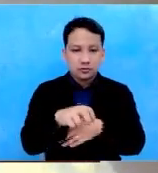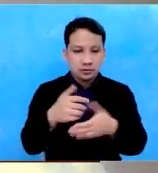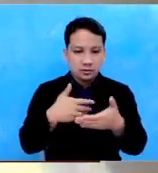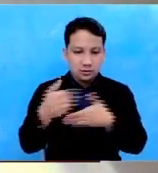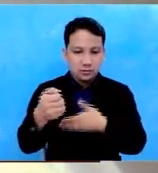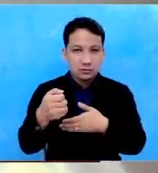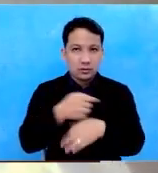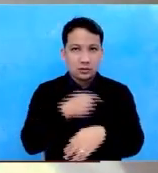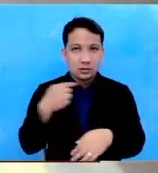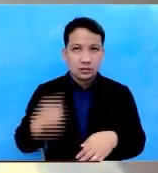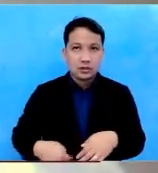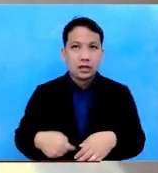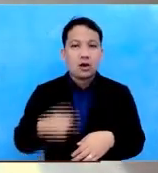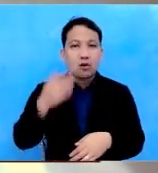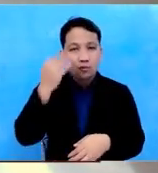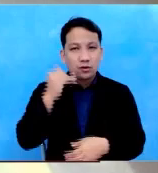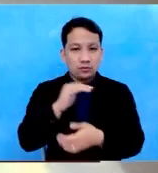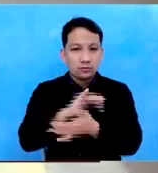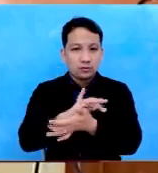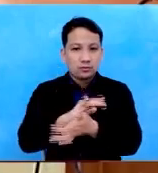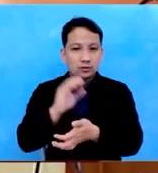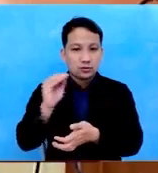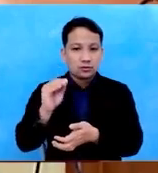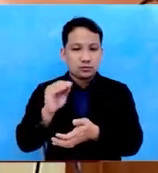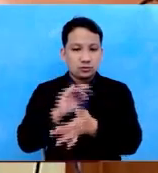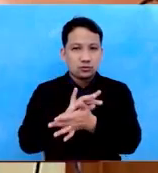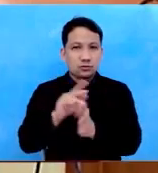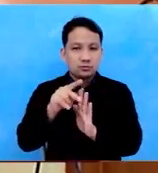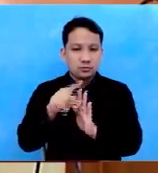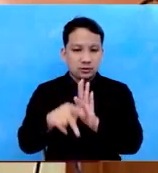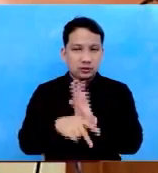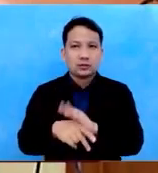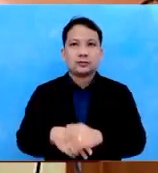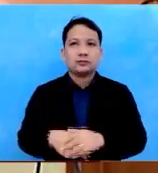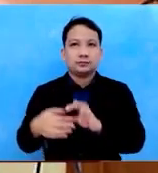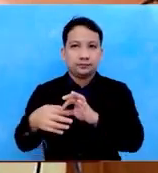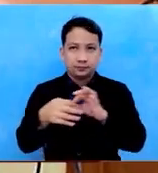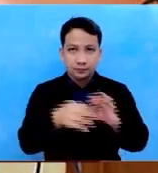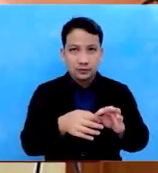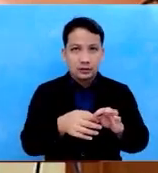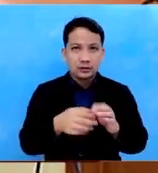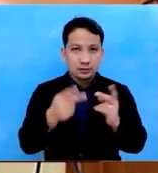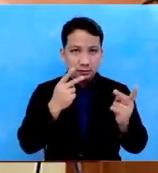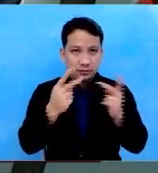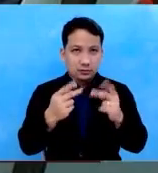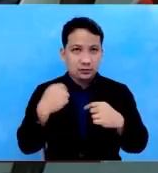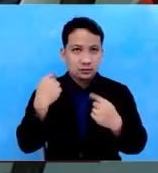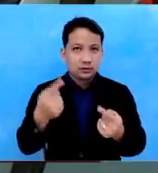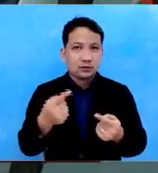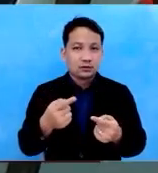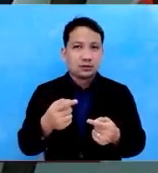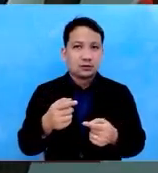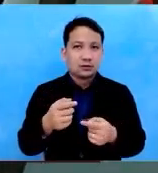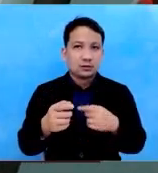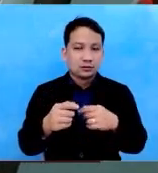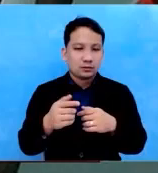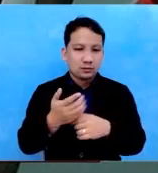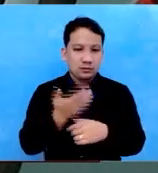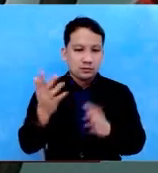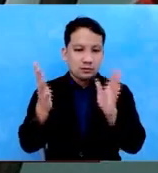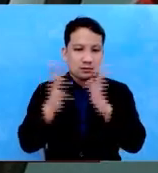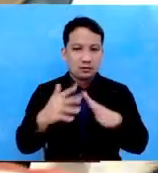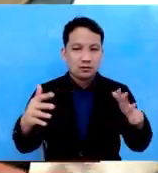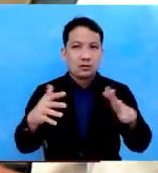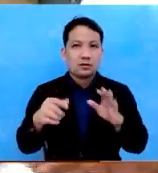sa zero COVID policy nila. Base rin daw sa pagbisita kamakailan ni Salceda sa ibang ASEAN countries gaya